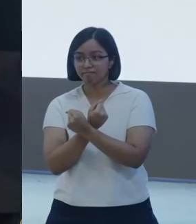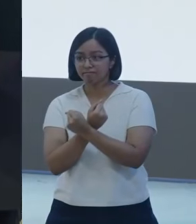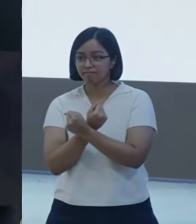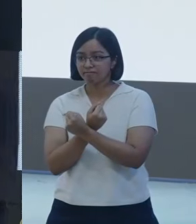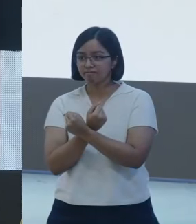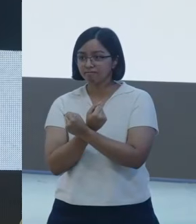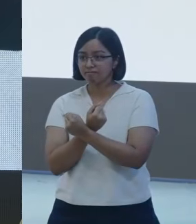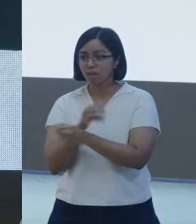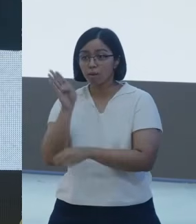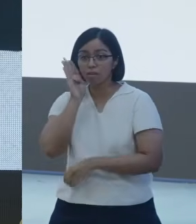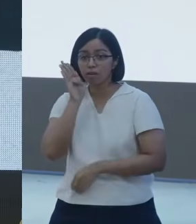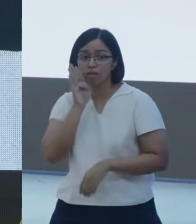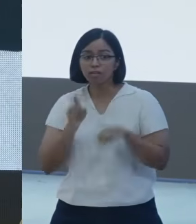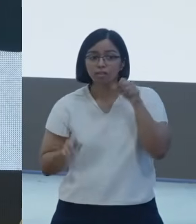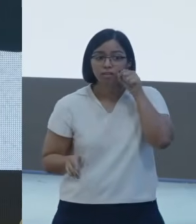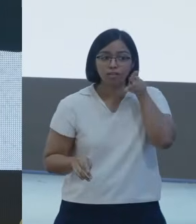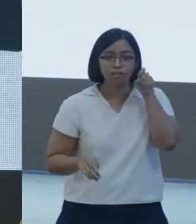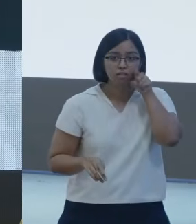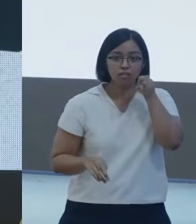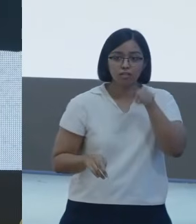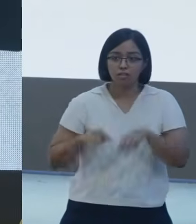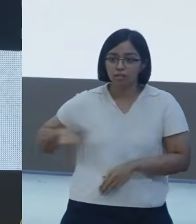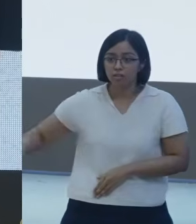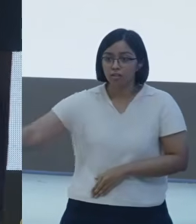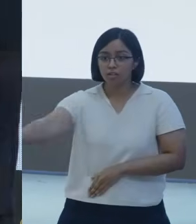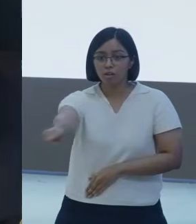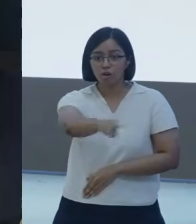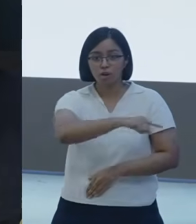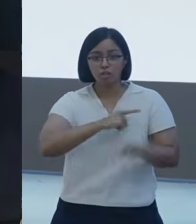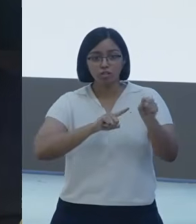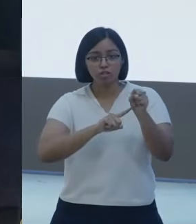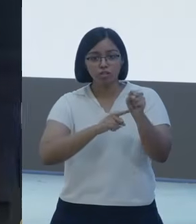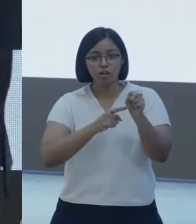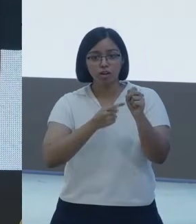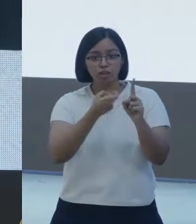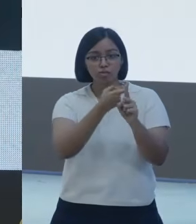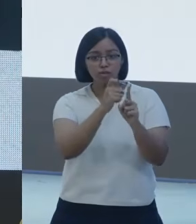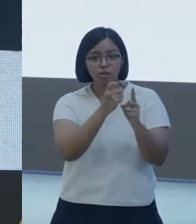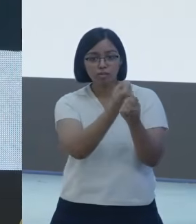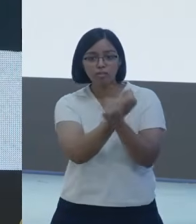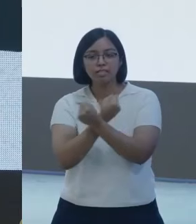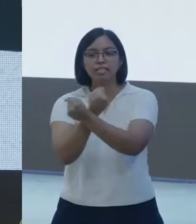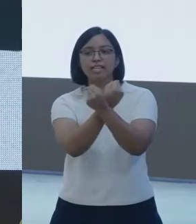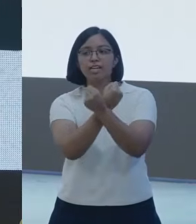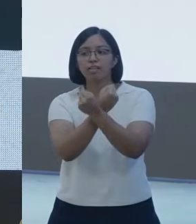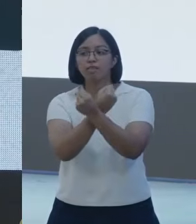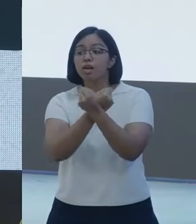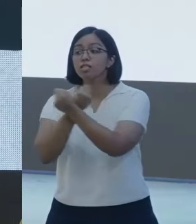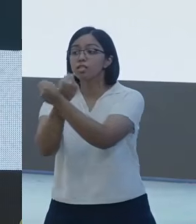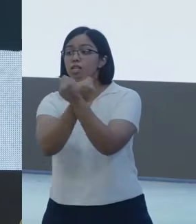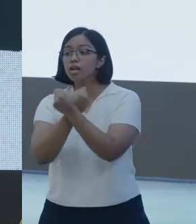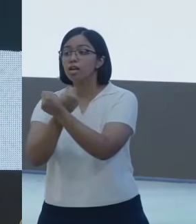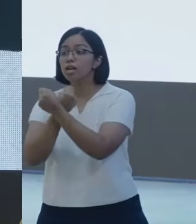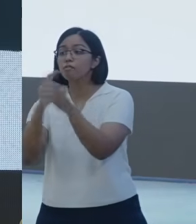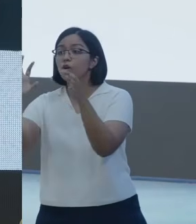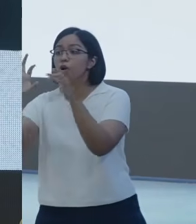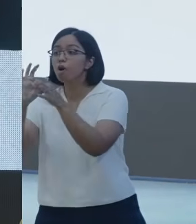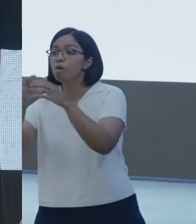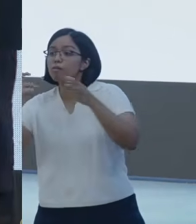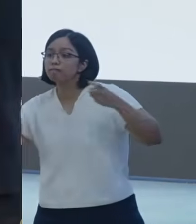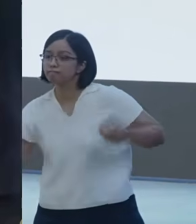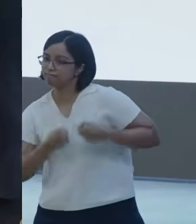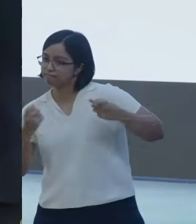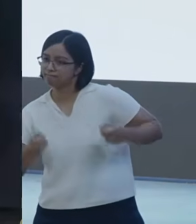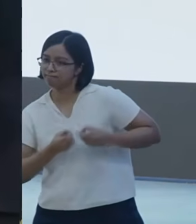atin, nag-uumpisa sa pagiging slave ng kasalanan. Wala tayong